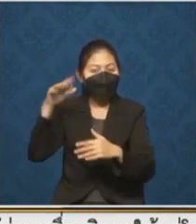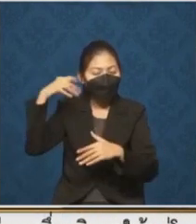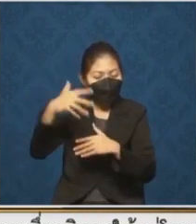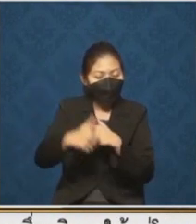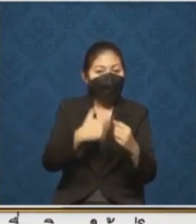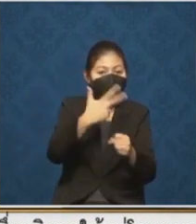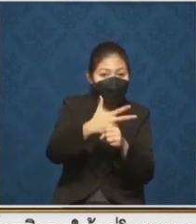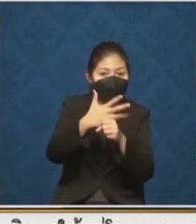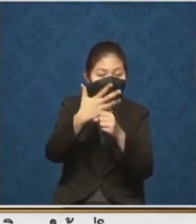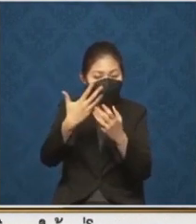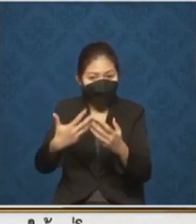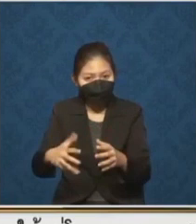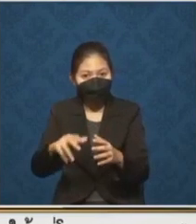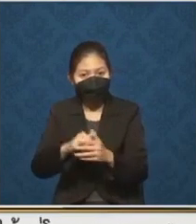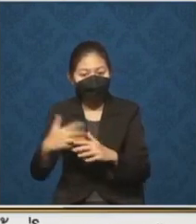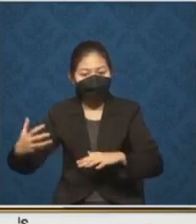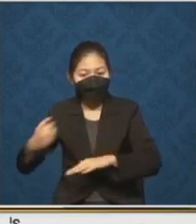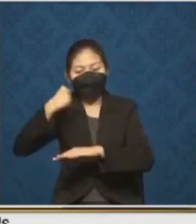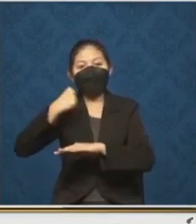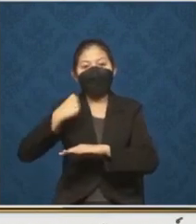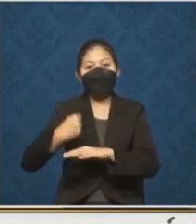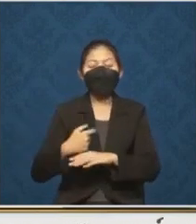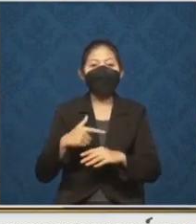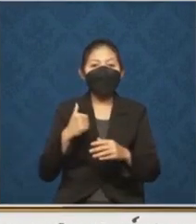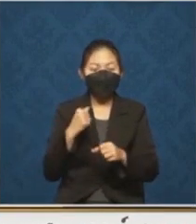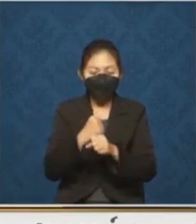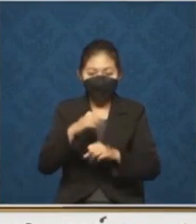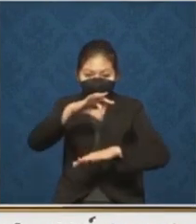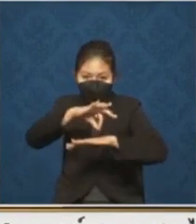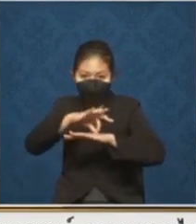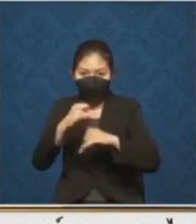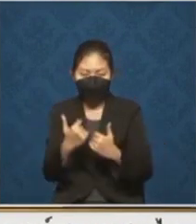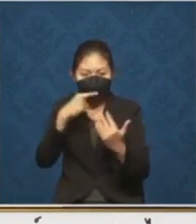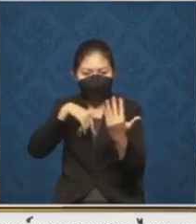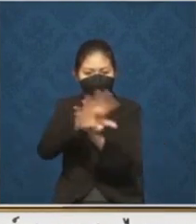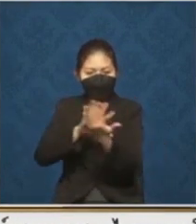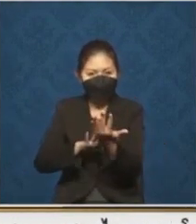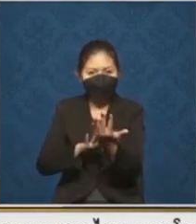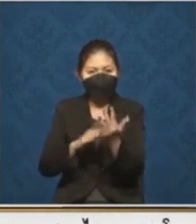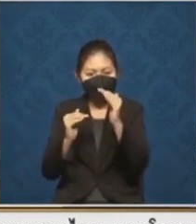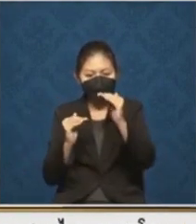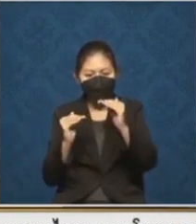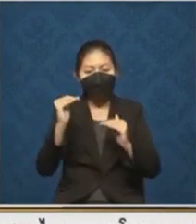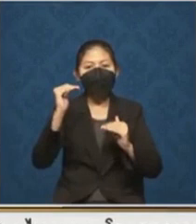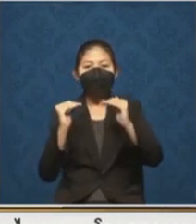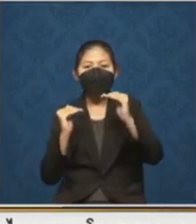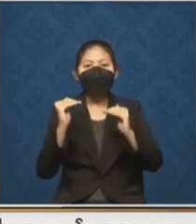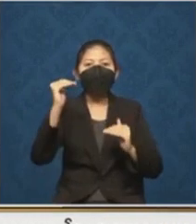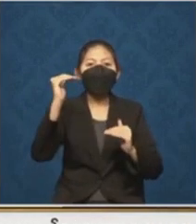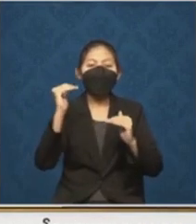แต่ ต่ เนอง จาก ท ท่าน ยือ ทำ นะ จิ มา เ